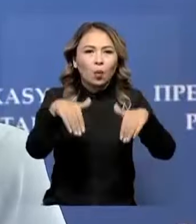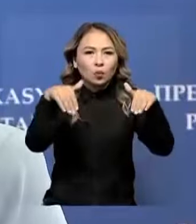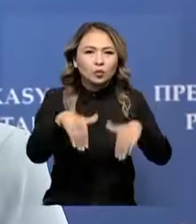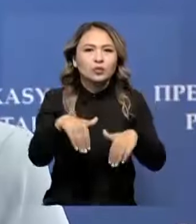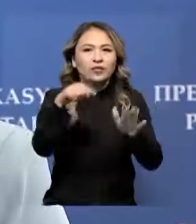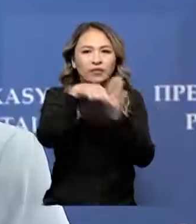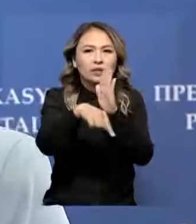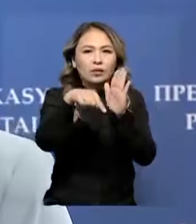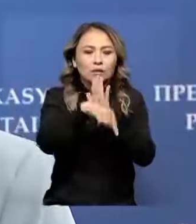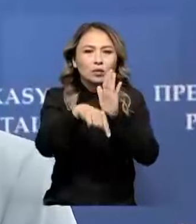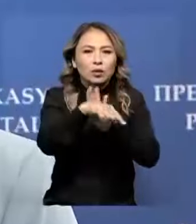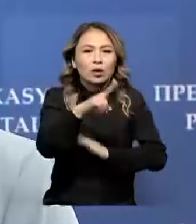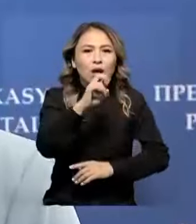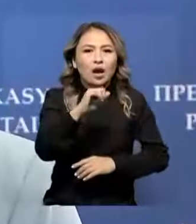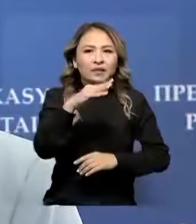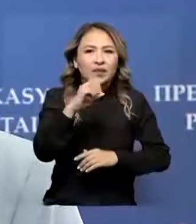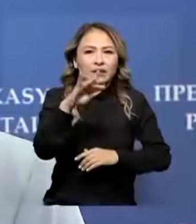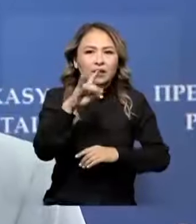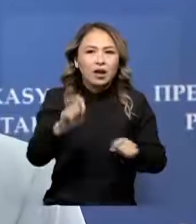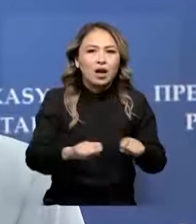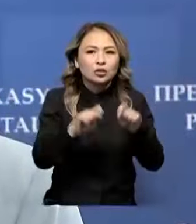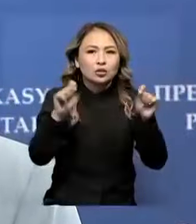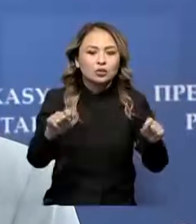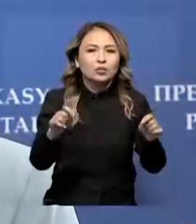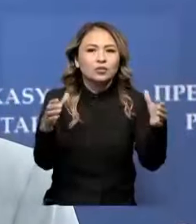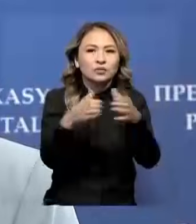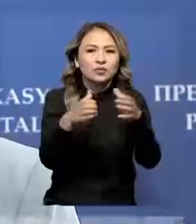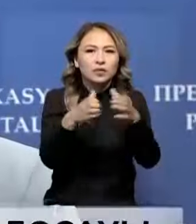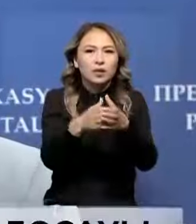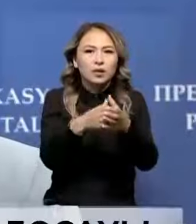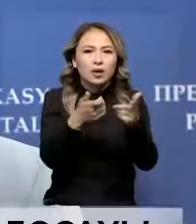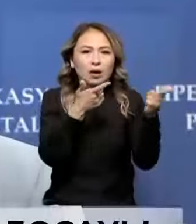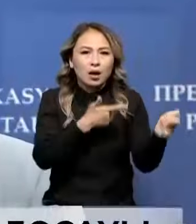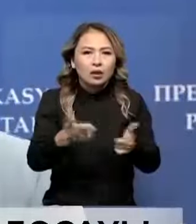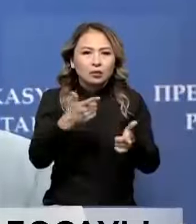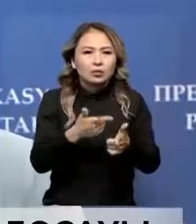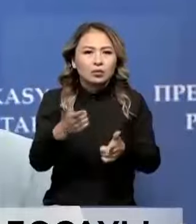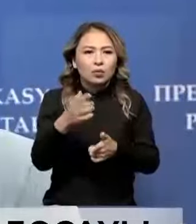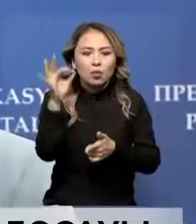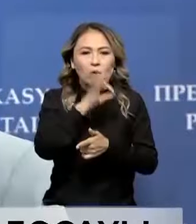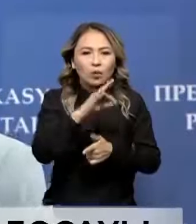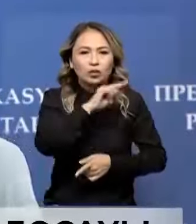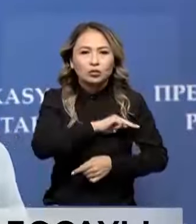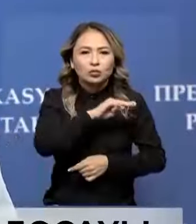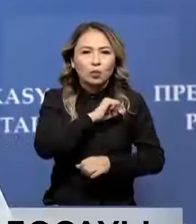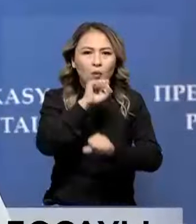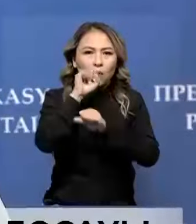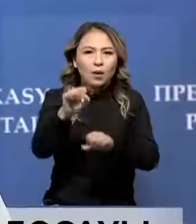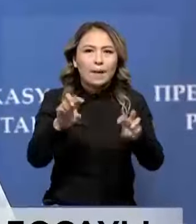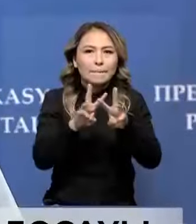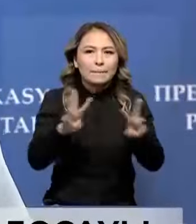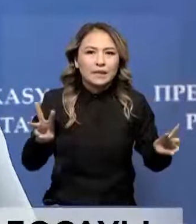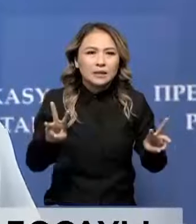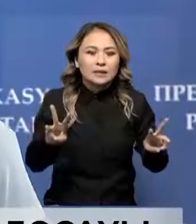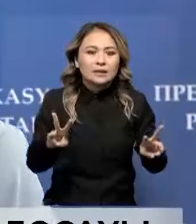колледждердің ішінде кафедра ашу, сержанттық составты дайындайтын кафедраларды ашу. Ол жұмыс енді Қорғаныс министрлігімен